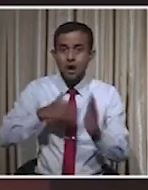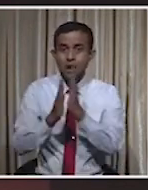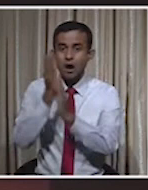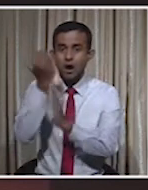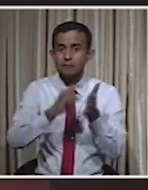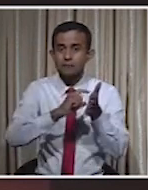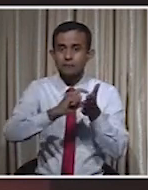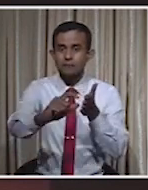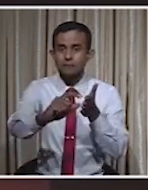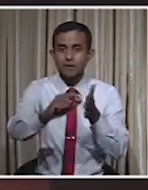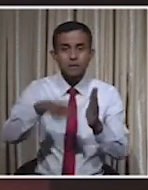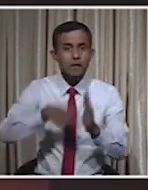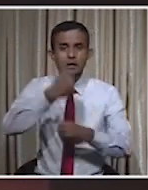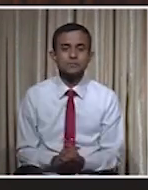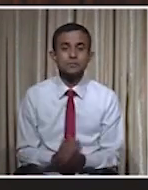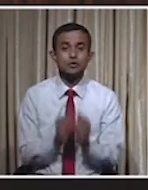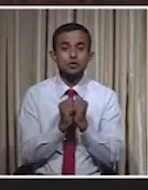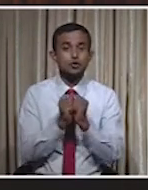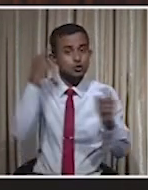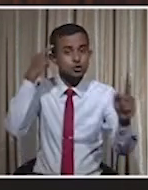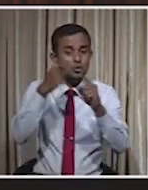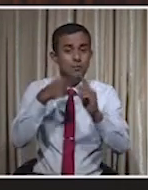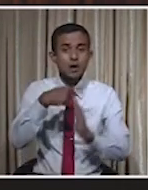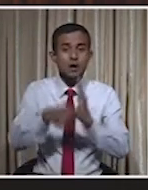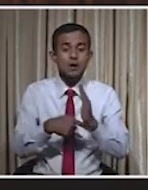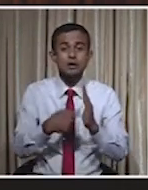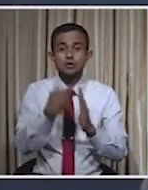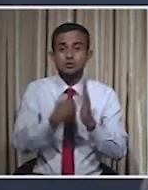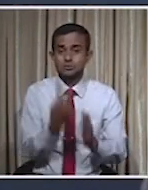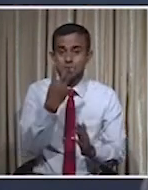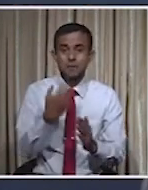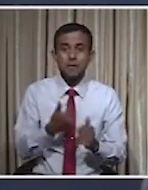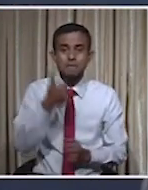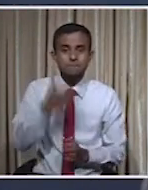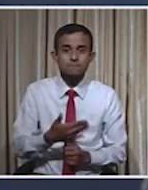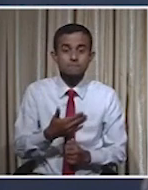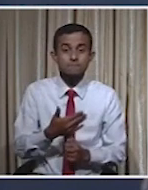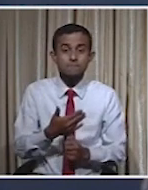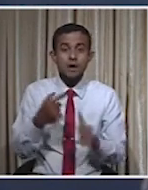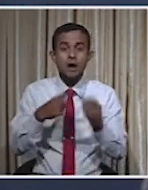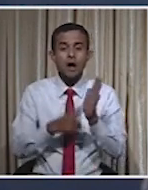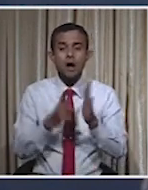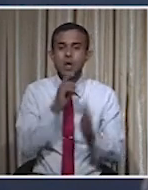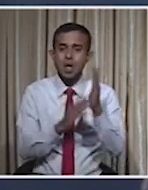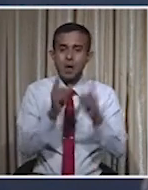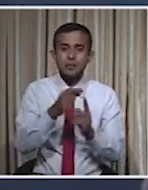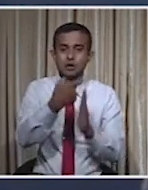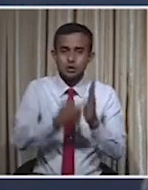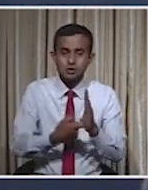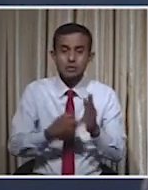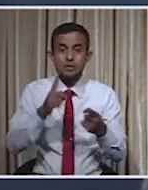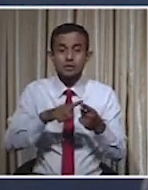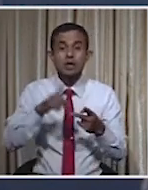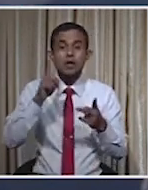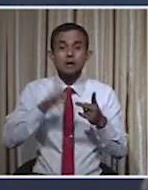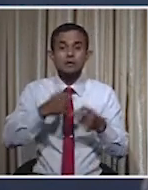අයිතිවාසිකම් වගන්ති මේ රජයට අමතක වෙලාද? ඇත්තත් අපේ රටේ දැන් නීති තුනක් තියෙනවා. එකක් අපි වැදගත් කියන අලි සබ්බි අමුතුමාගේ නීතිය. ඒක තමයි අධික නැමුතුමාගේ නීතිය. දෙවෙනි එක